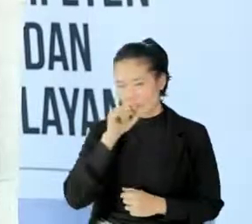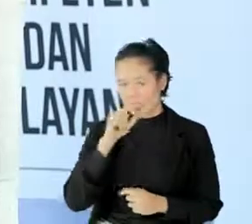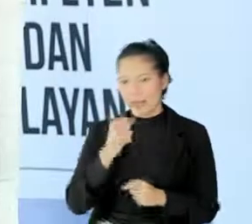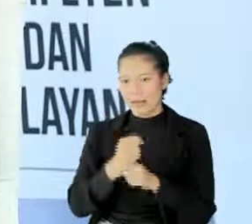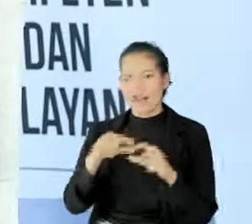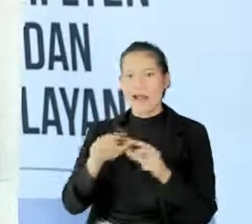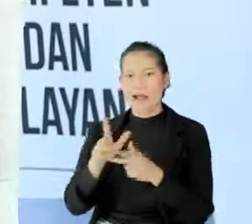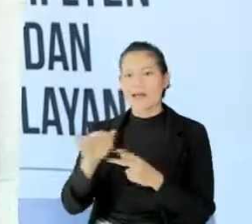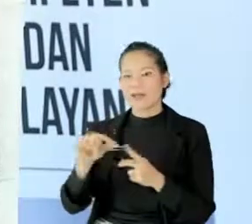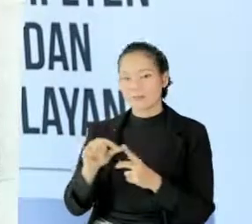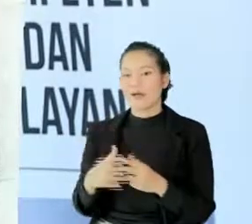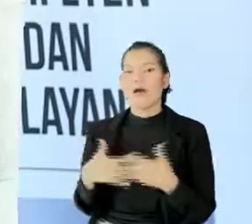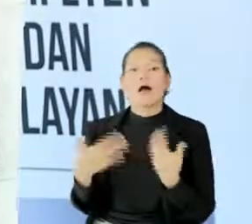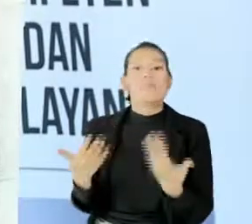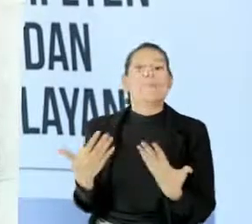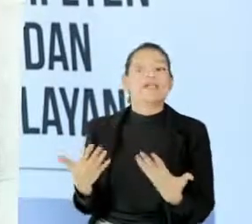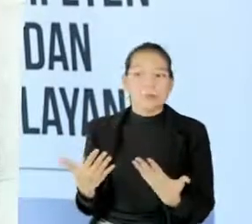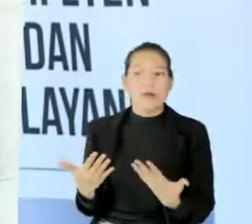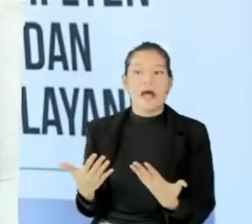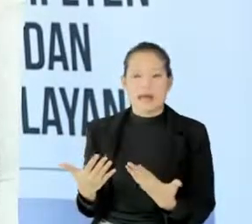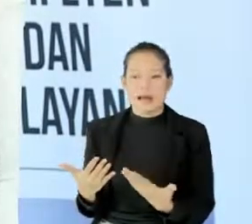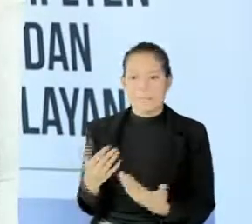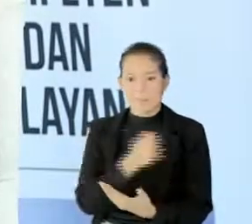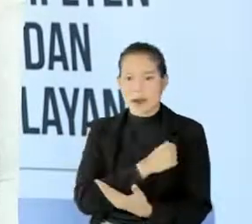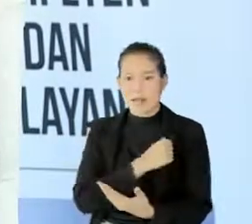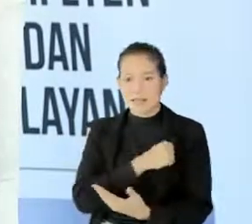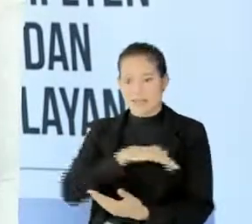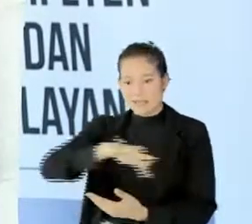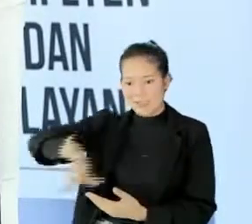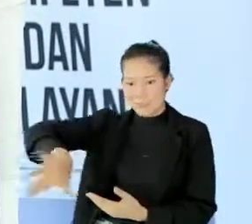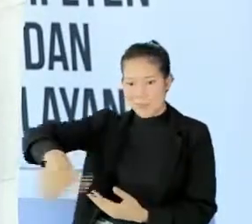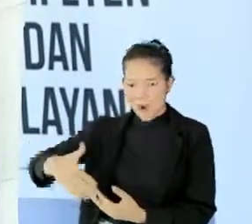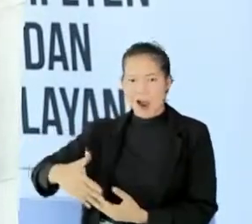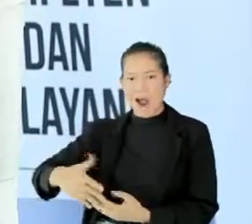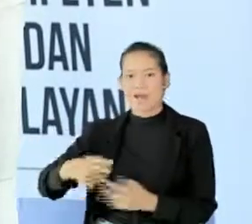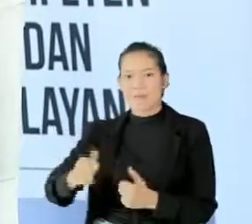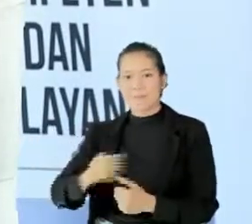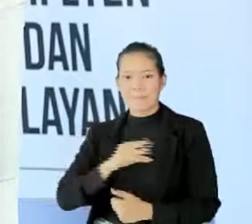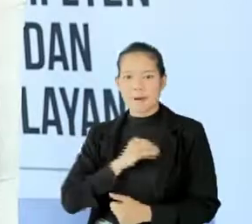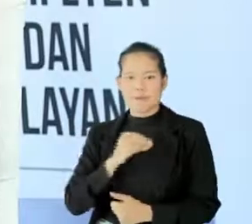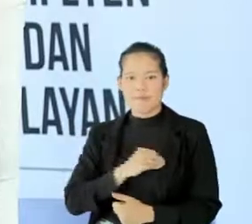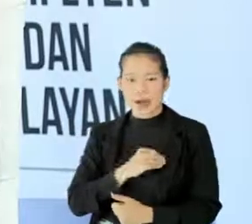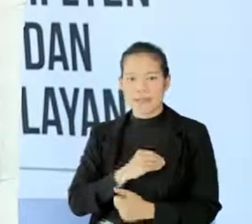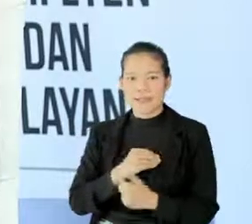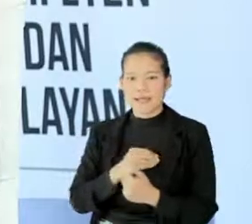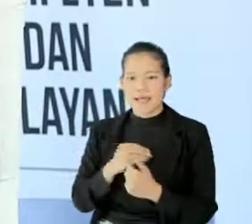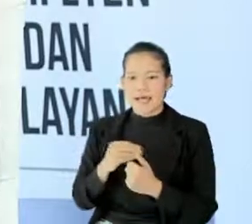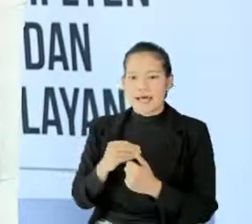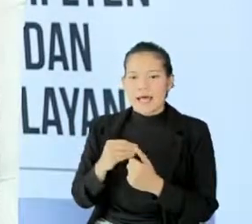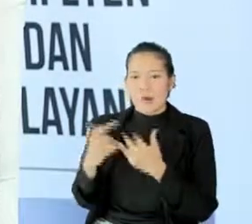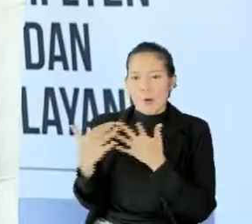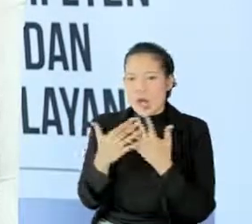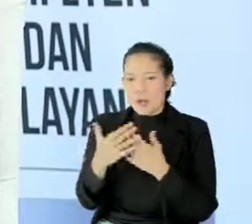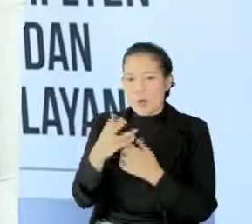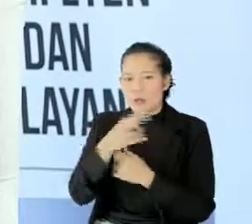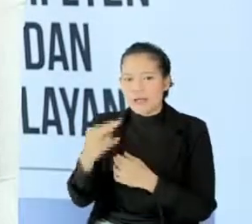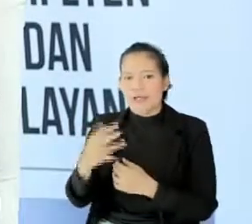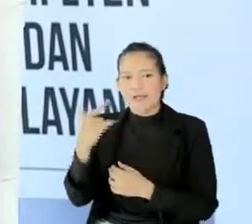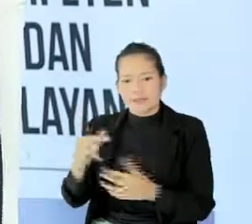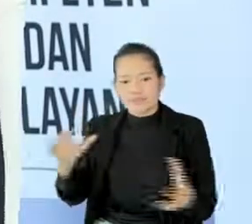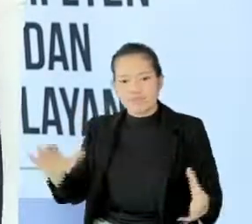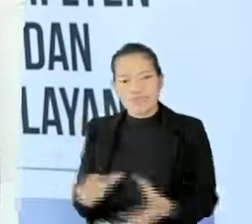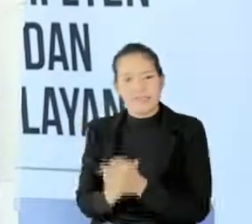Pak, bagaimana segenap elemen bangsa ini dapat memanfaatkan momentum kemerdekaan untuk tetap bersatu dan kompak melawan